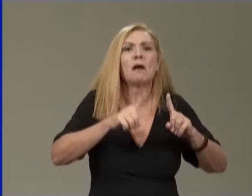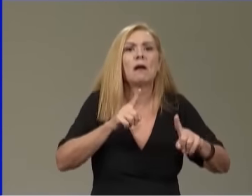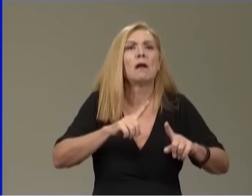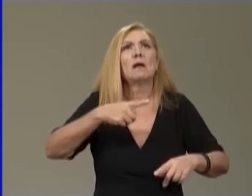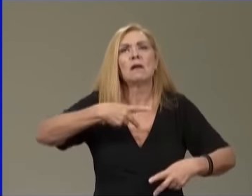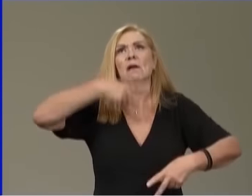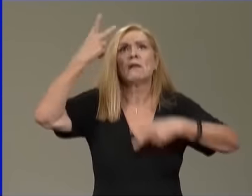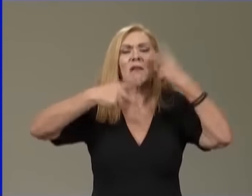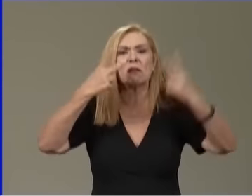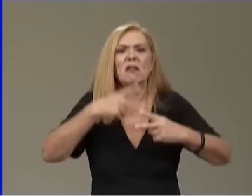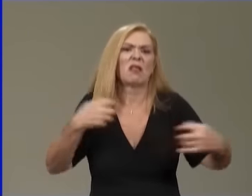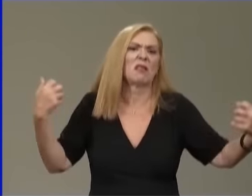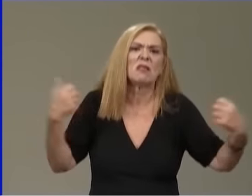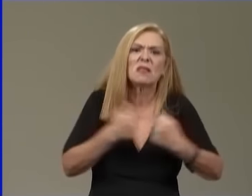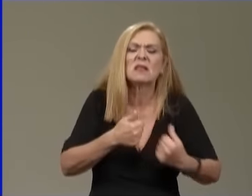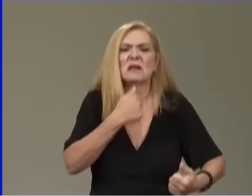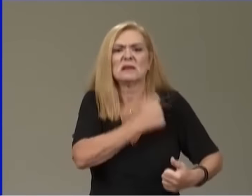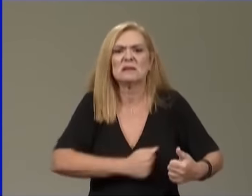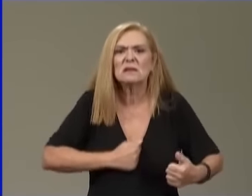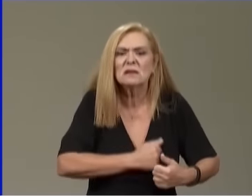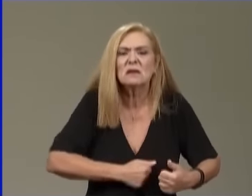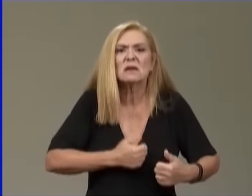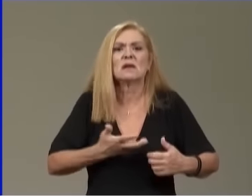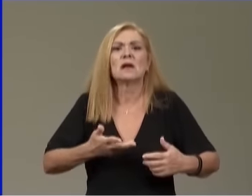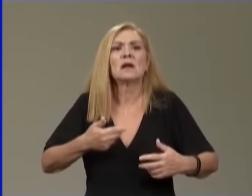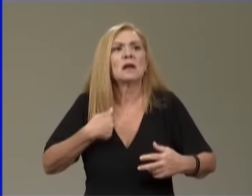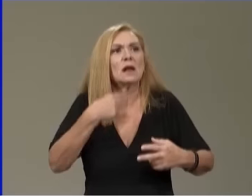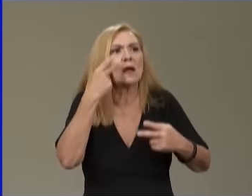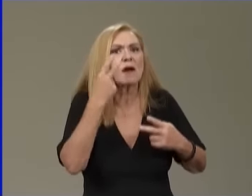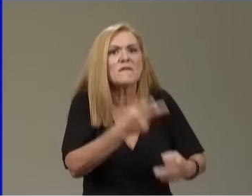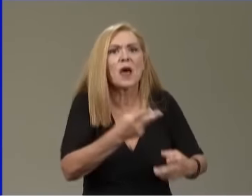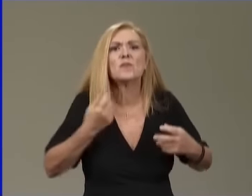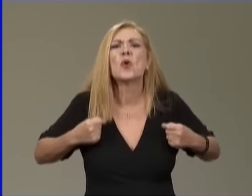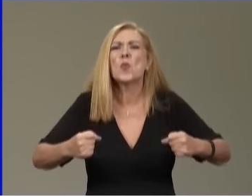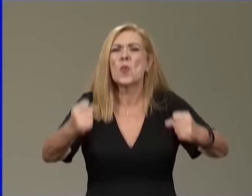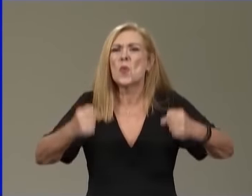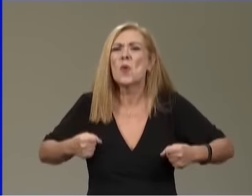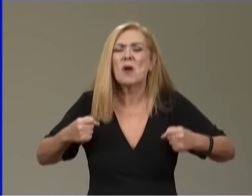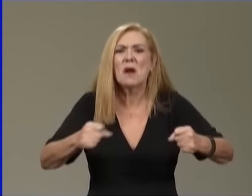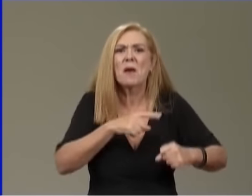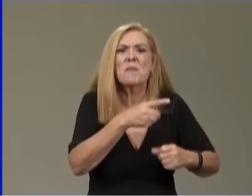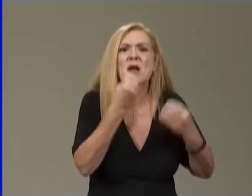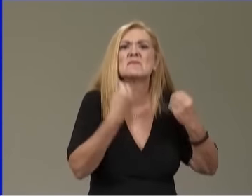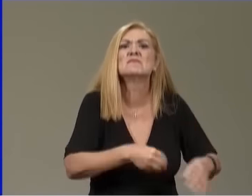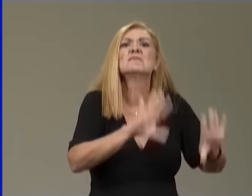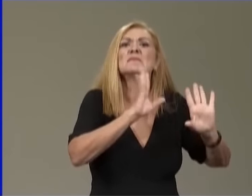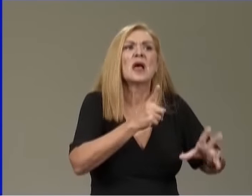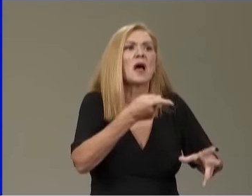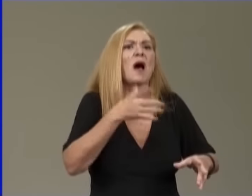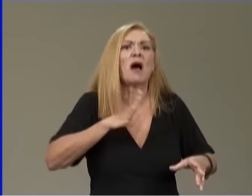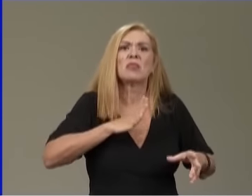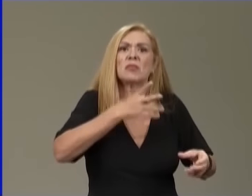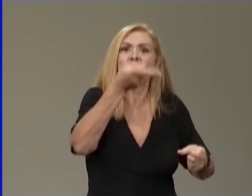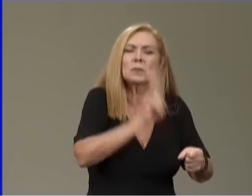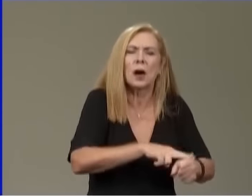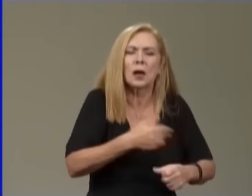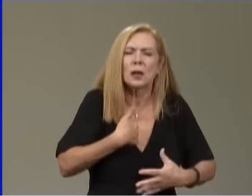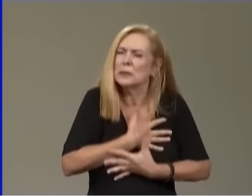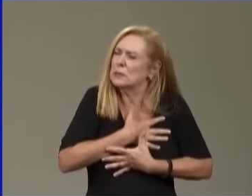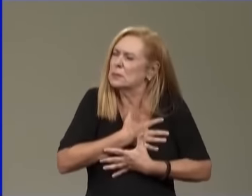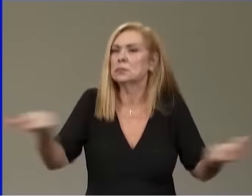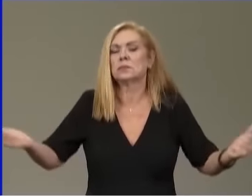προκαλούν δυστυχήματα, επιτρέποντας να λειτουργούν ακατάλληλα πάρκα. Πρώτος, εγώ γνωρίζω όταν